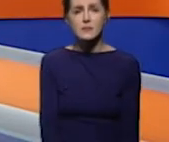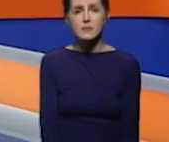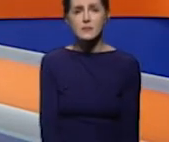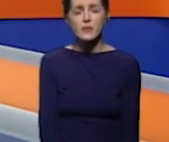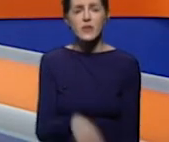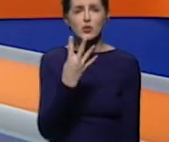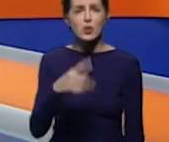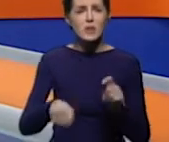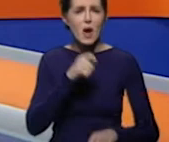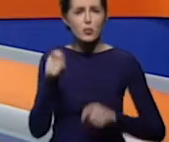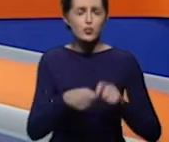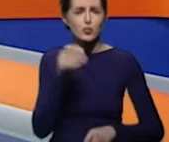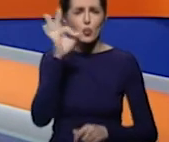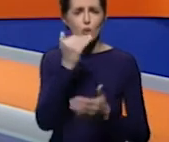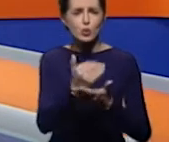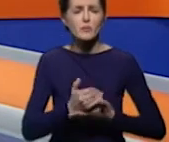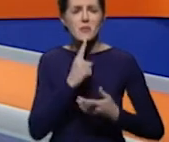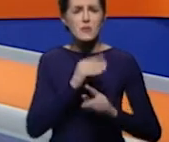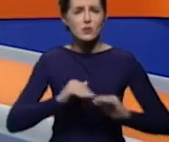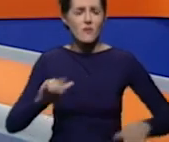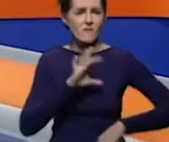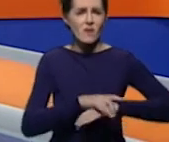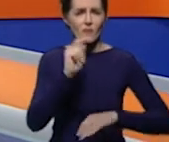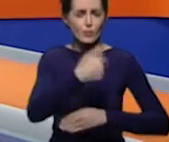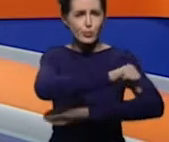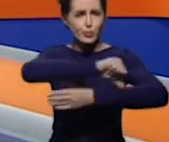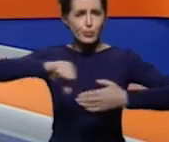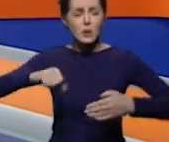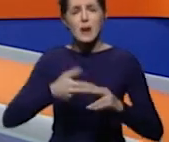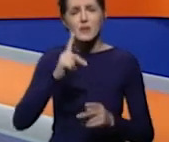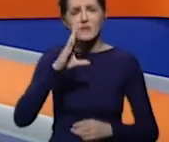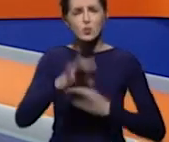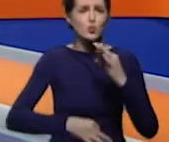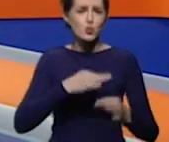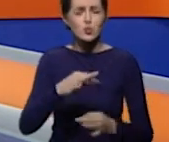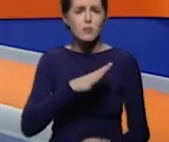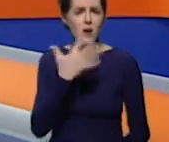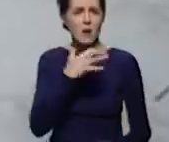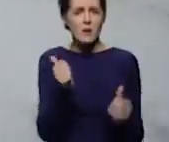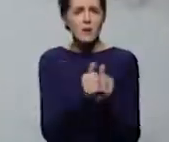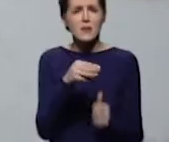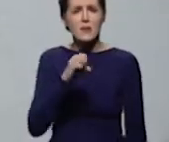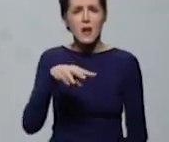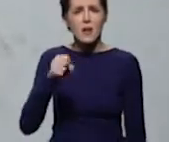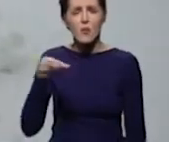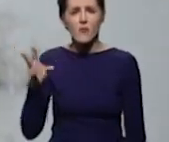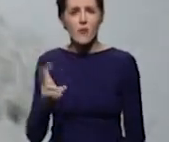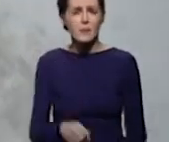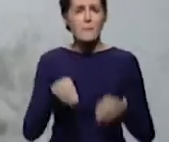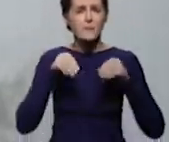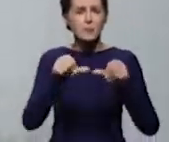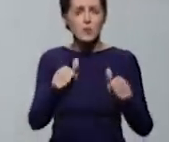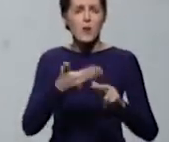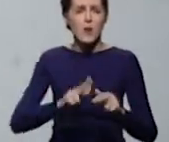4 порушення режиму тиші зафіксували на передовій. Впродовж доби гаряче було поблизу Талаківки та Пісків. У бік